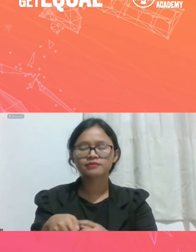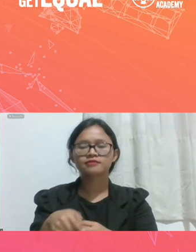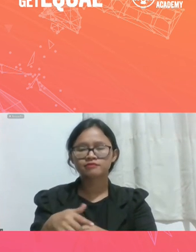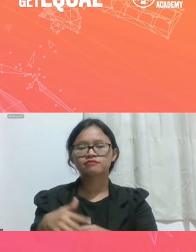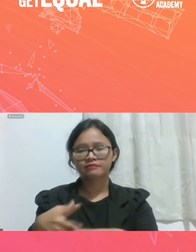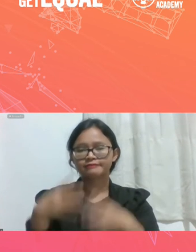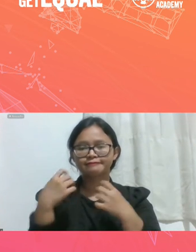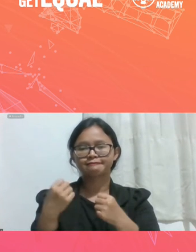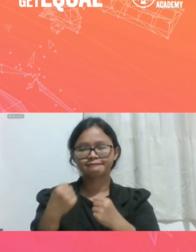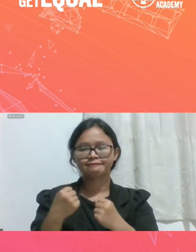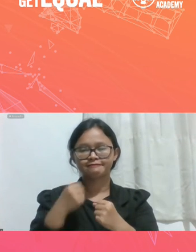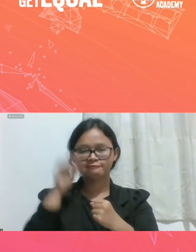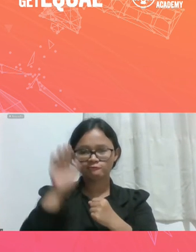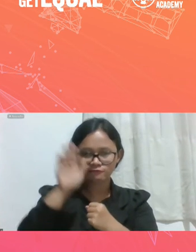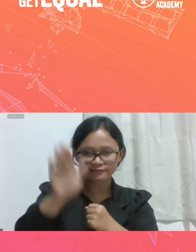bisa memberikan